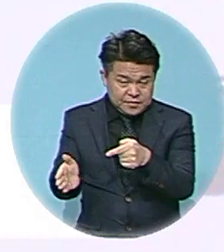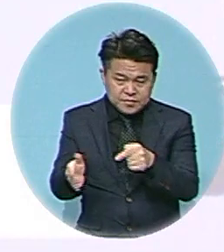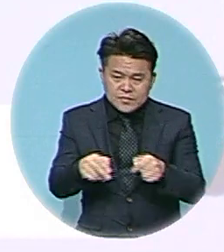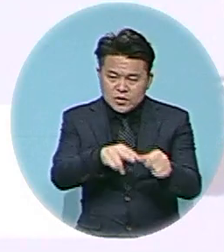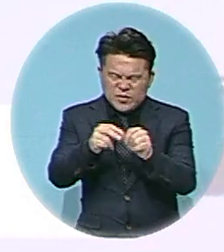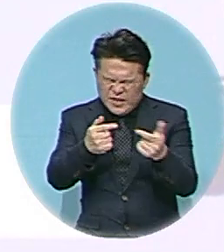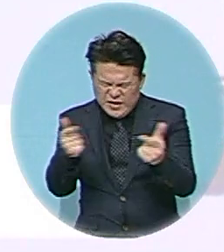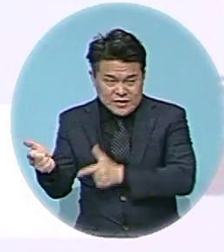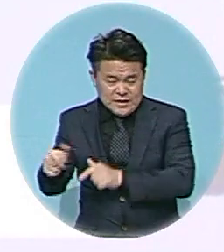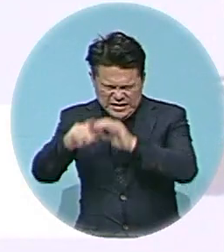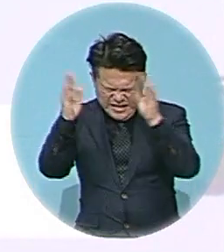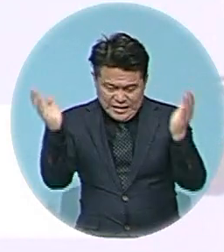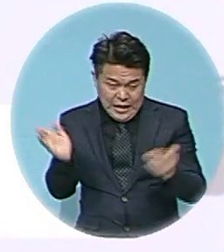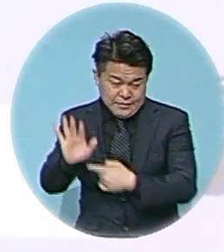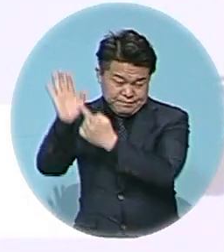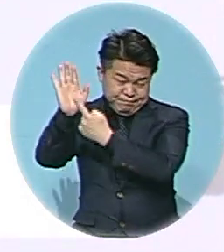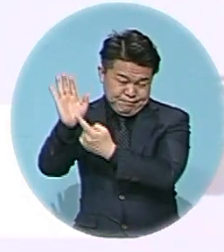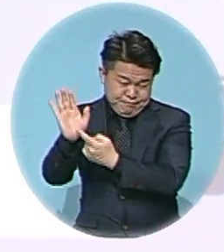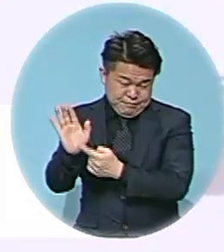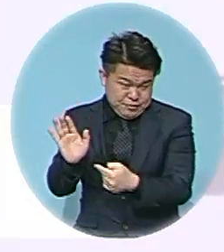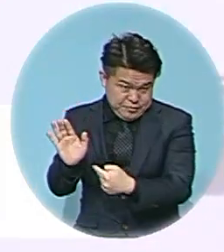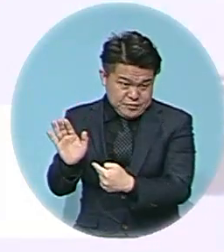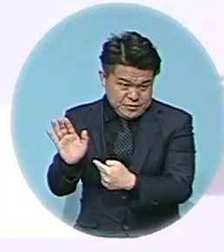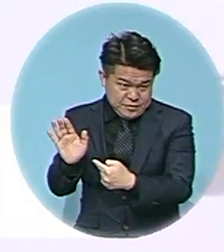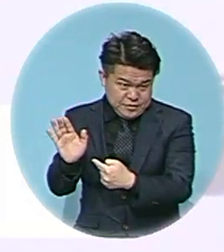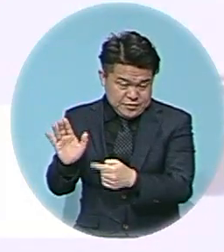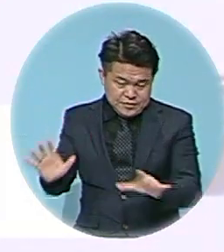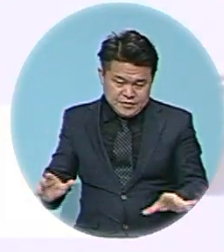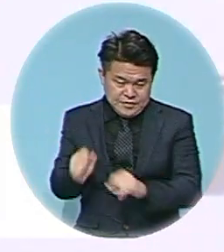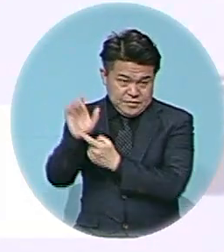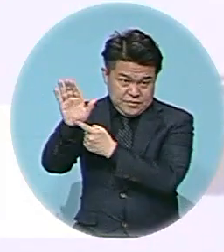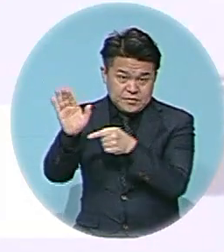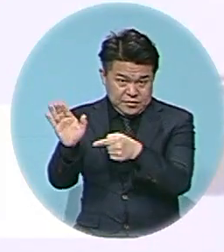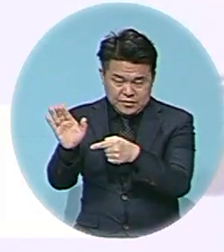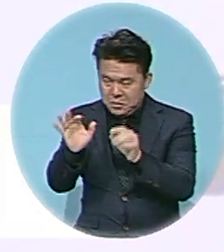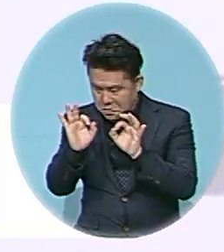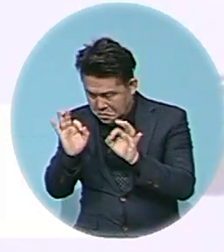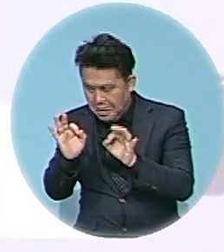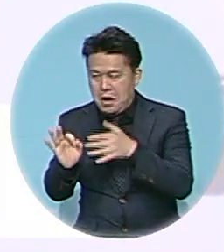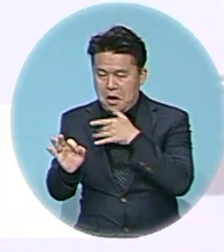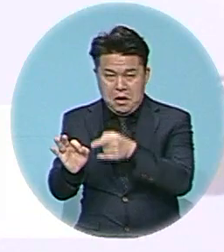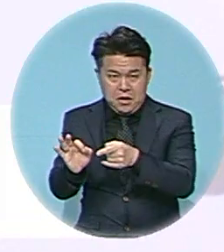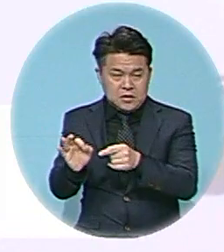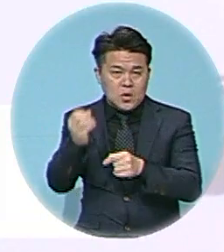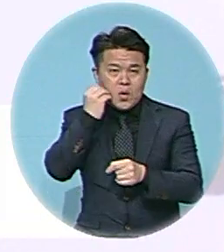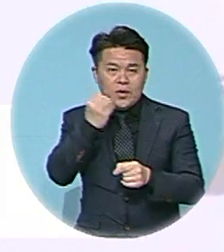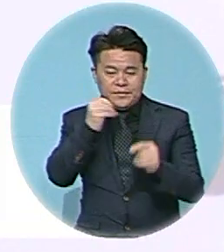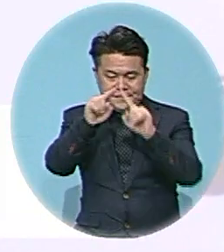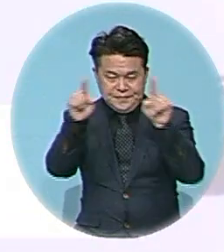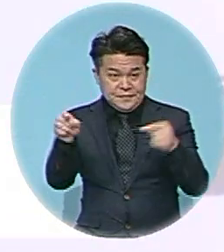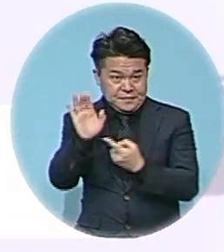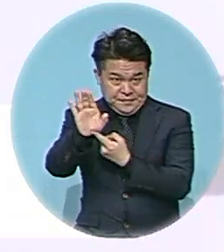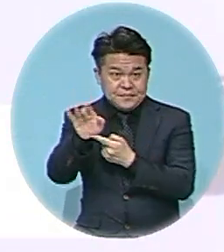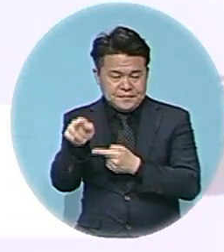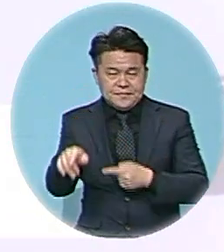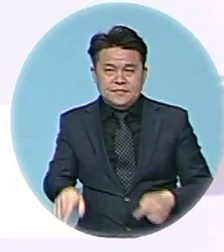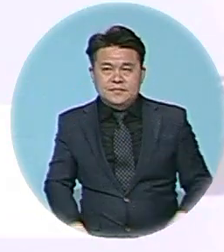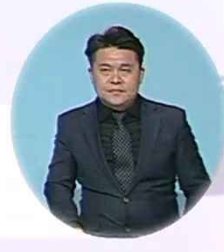관련된 정보를 일관되게 모아서 보실 수 있도록 이 홈페이지를 개설을